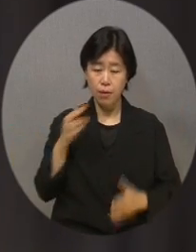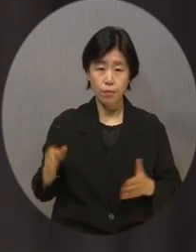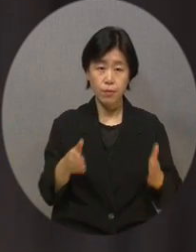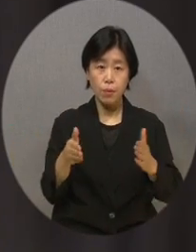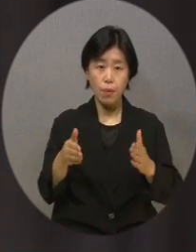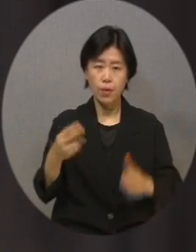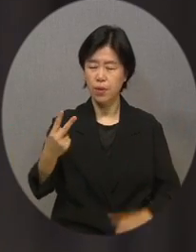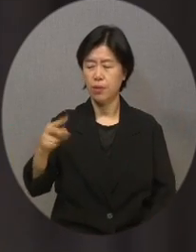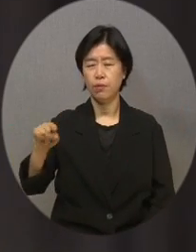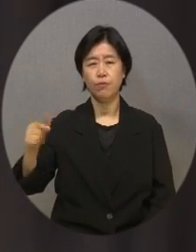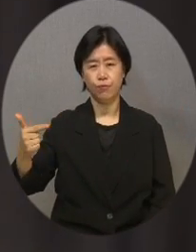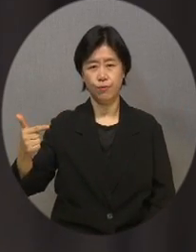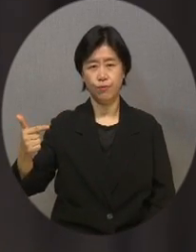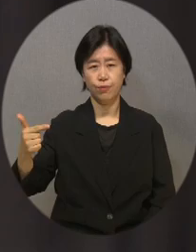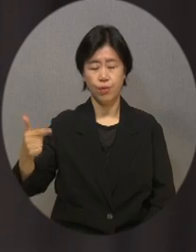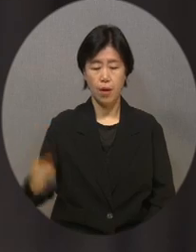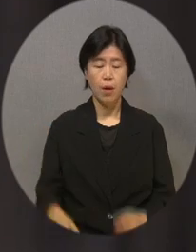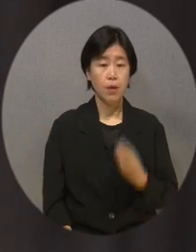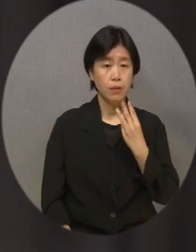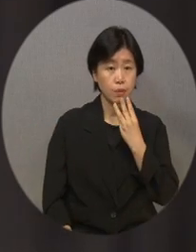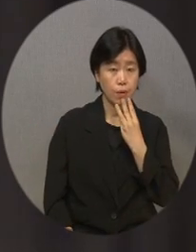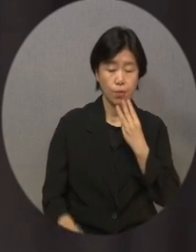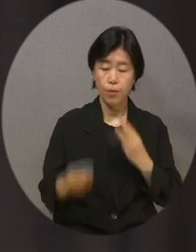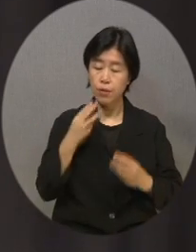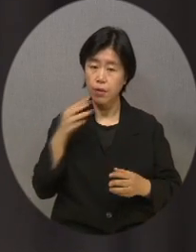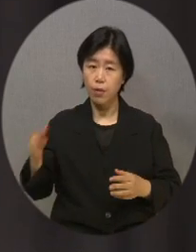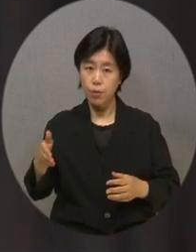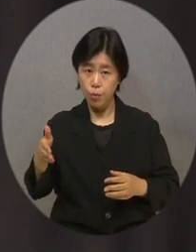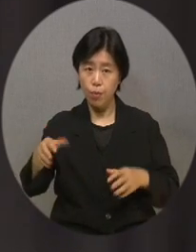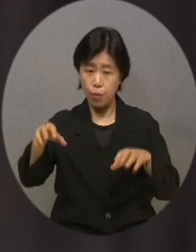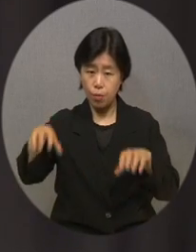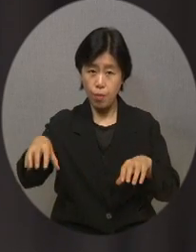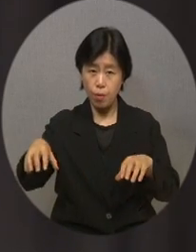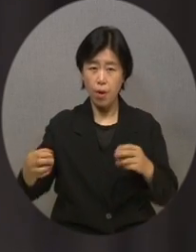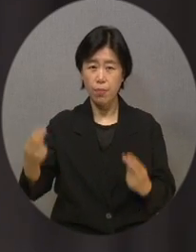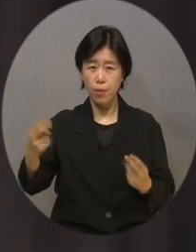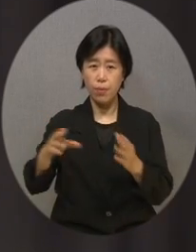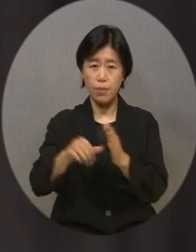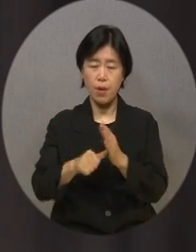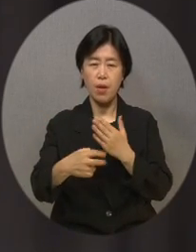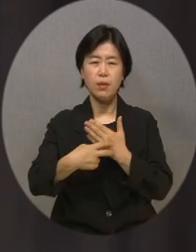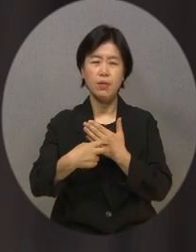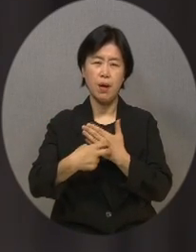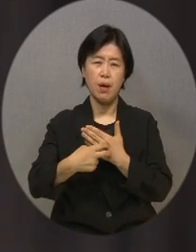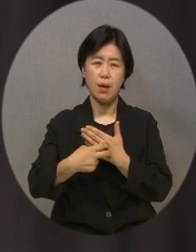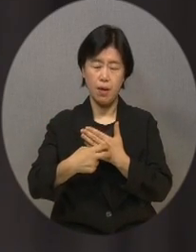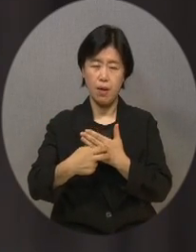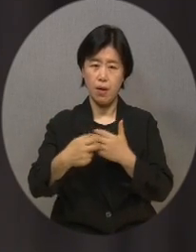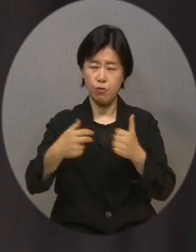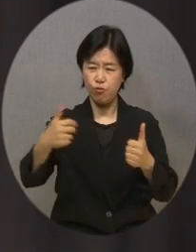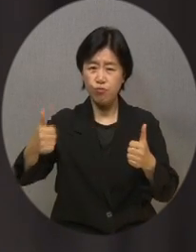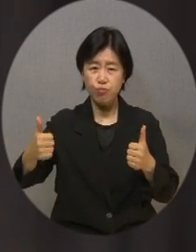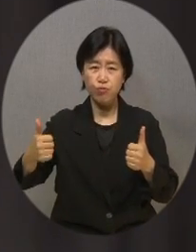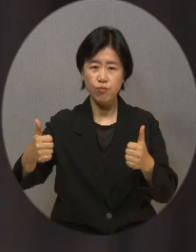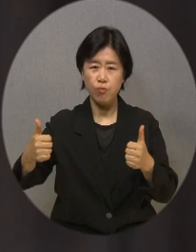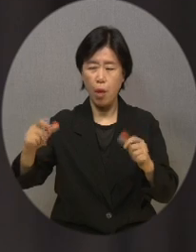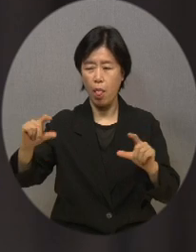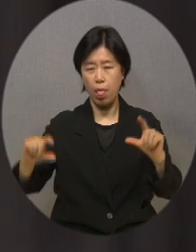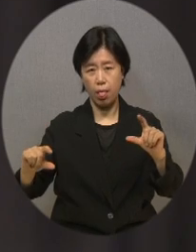2.6명입니다. 이게 서울과 경기를 비교했을 때도 경기도가 의사 수로만 봐도 아주 작고요. 병상 수로만